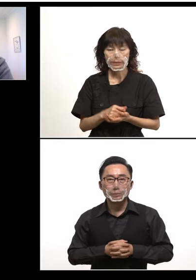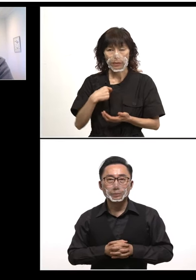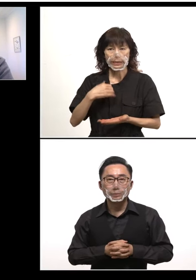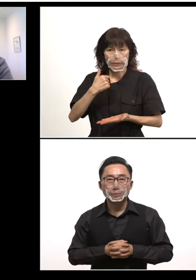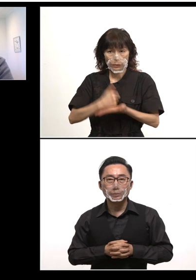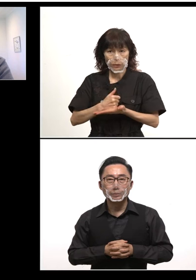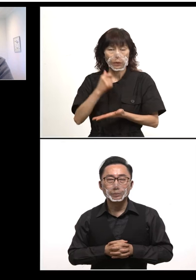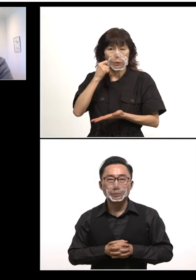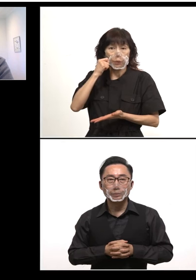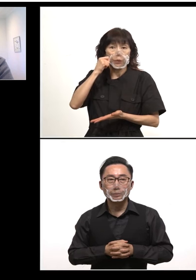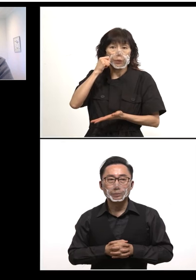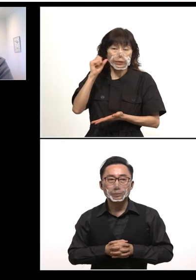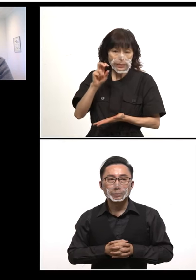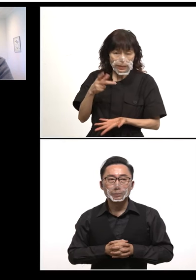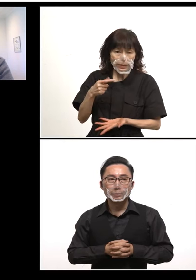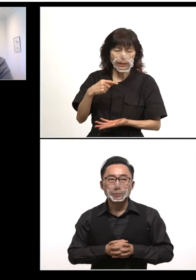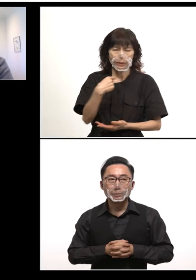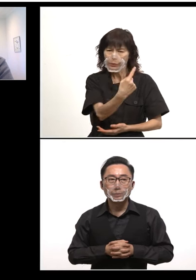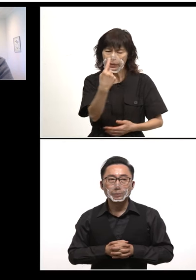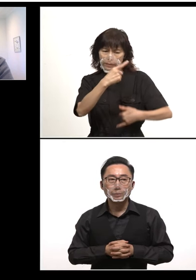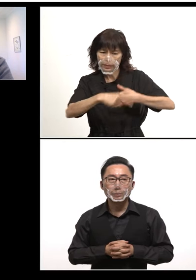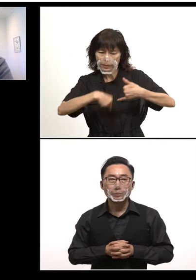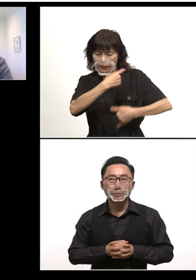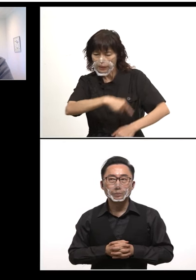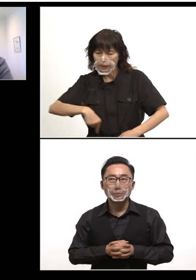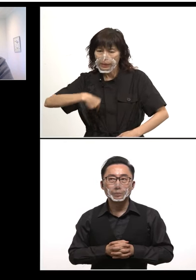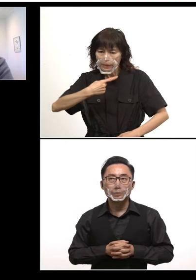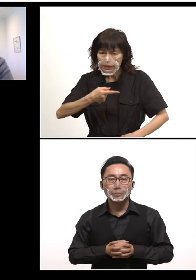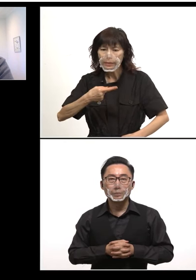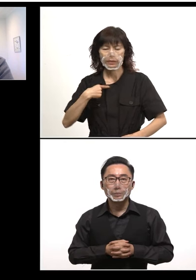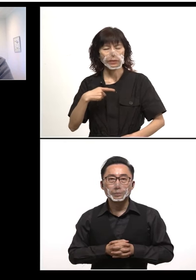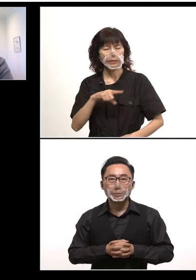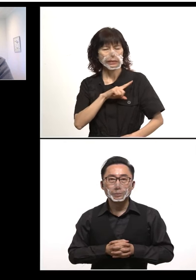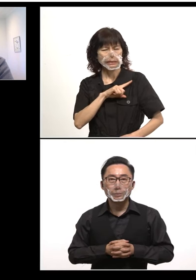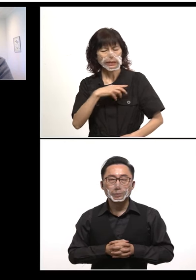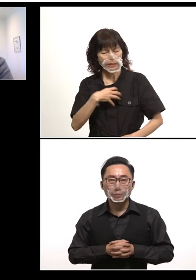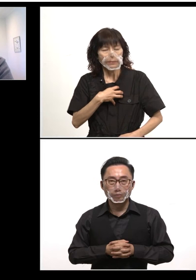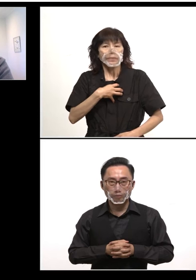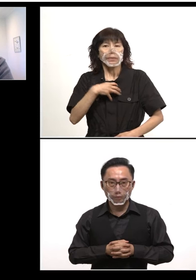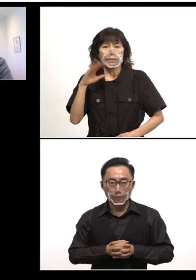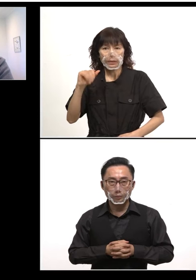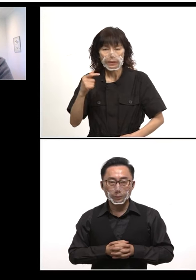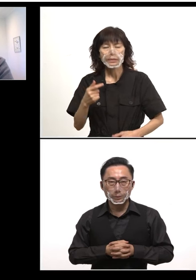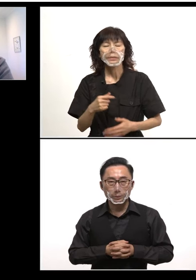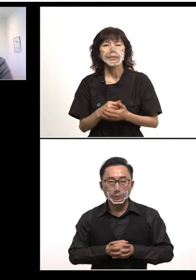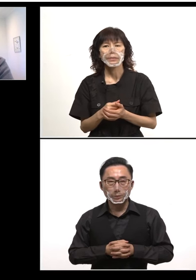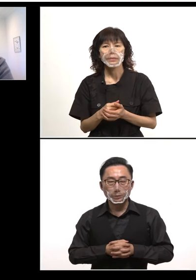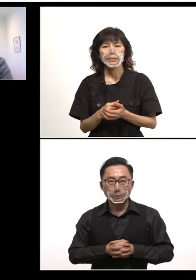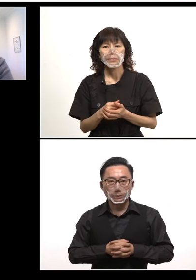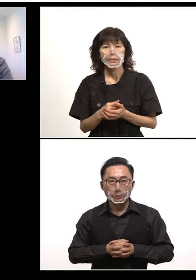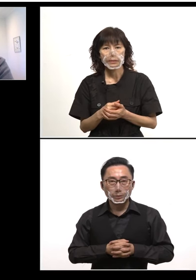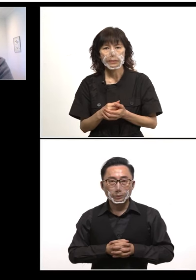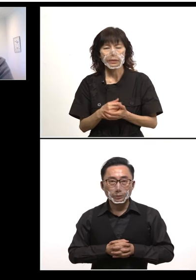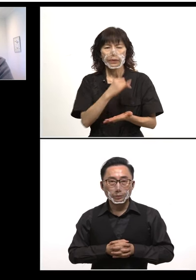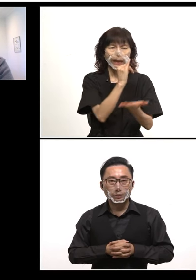上邊，每一個人都有你嘅身體，你就自然可以翻去感受自己，然後無論你透過邊一種